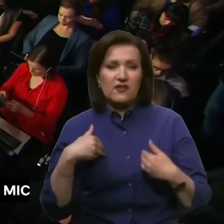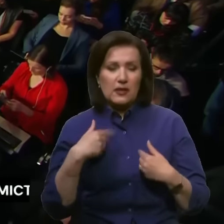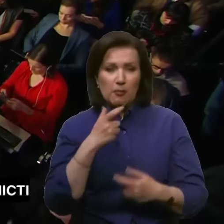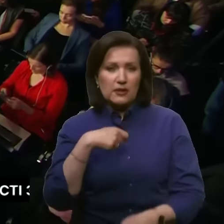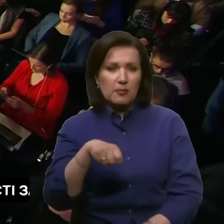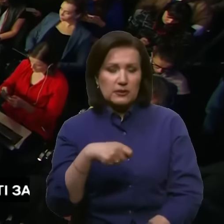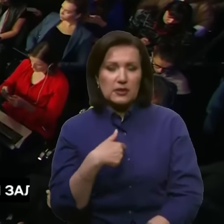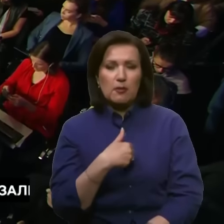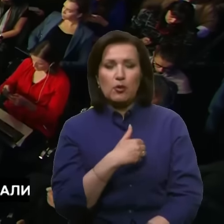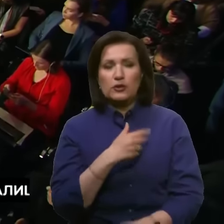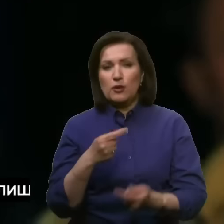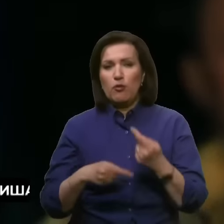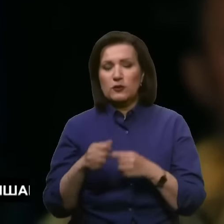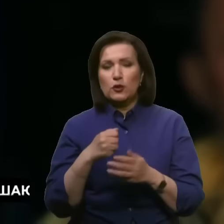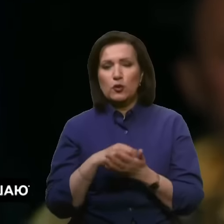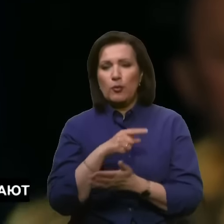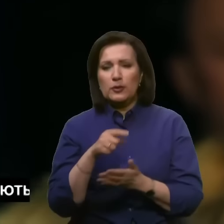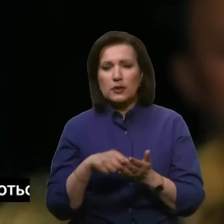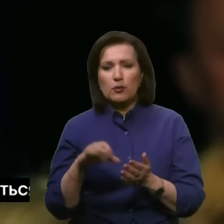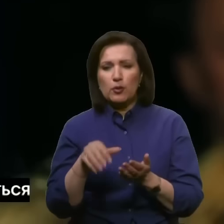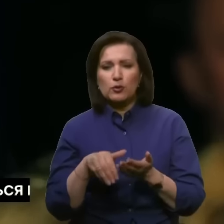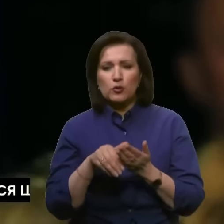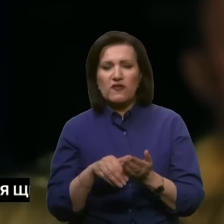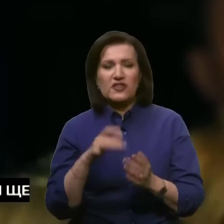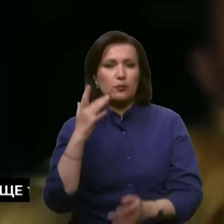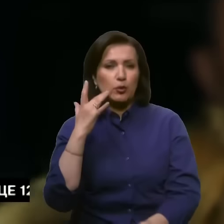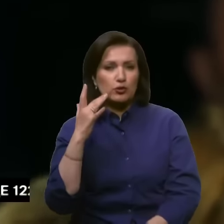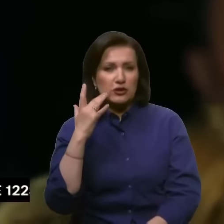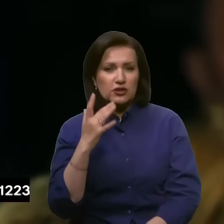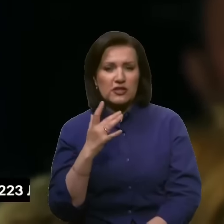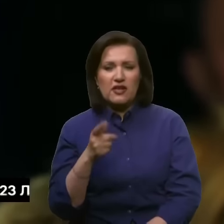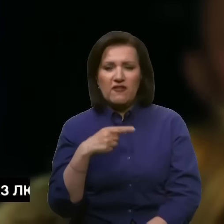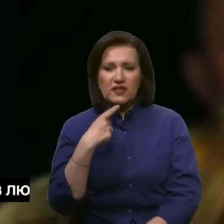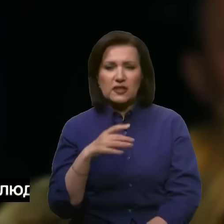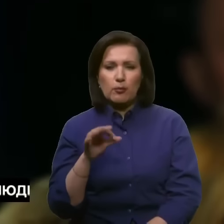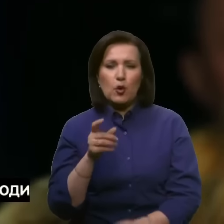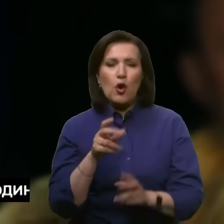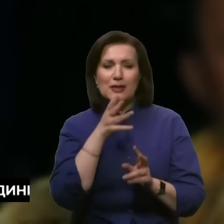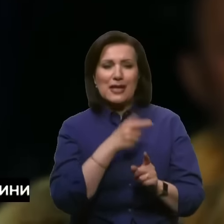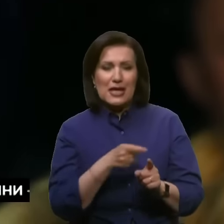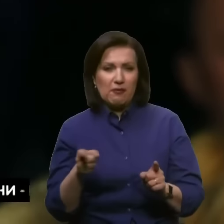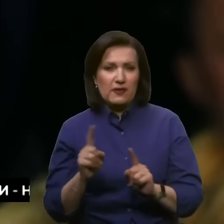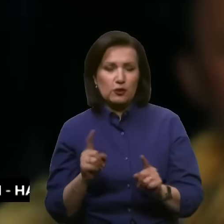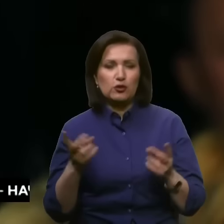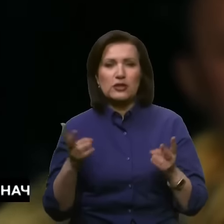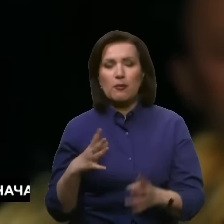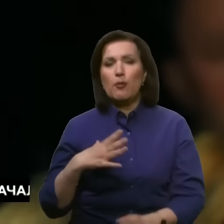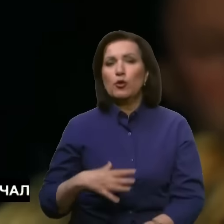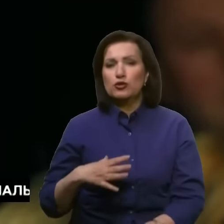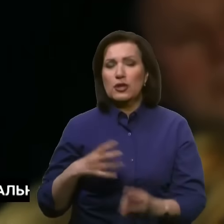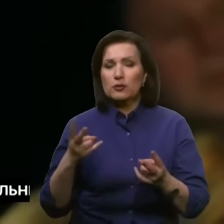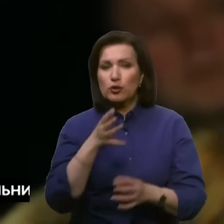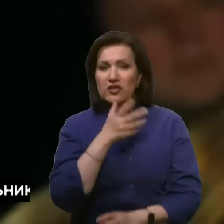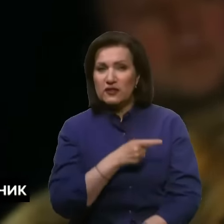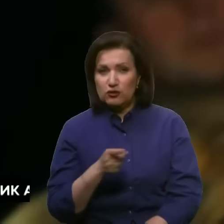пане президенте. Я б хотіла повернутися до питання про допомогу від Сполучених Штатів. Ви сказали про терміни, що треба почекати,